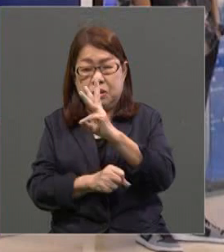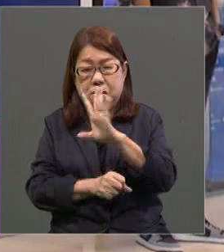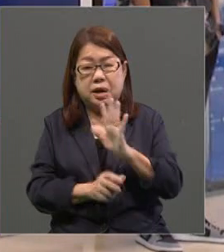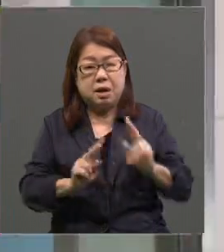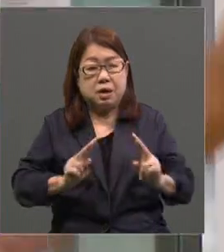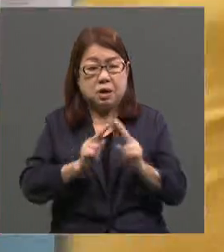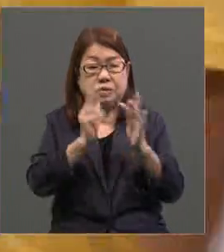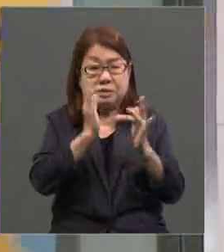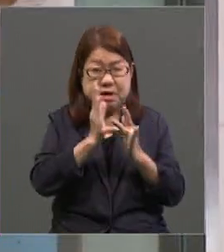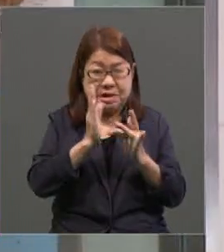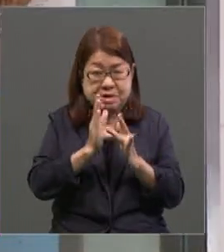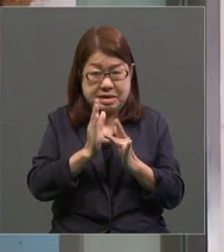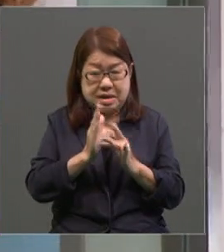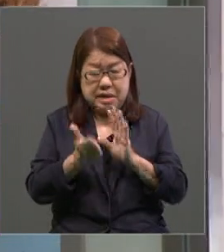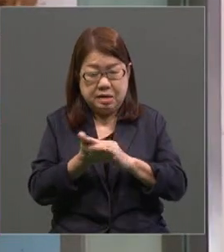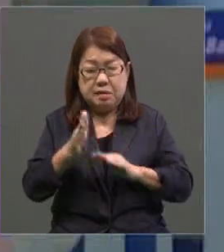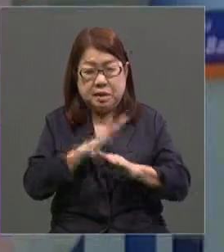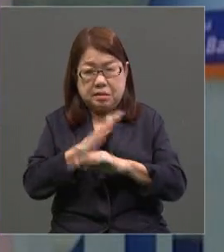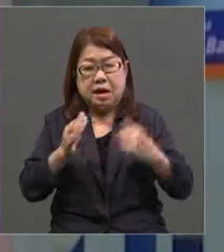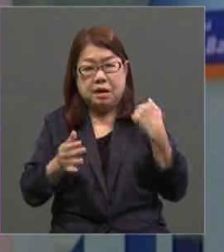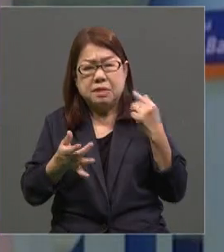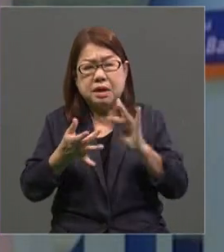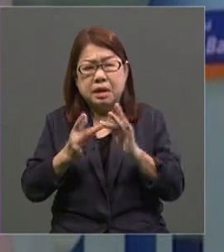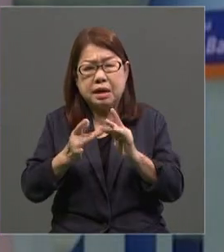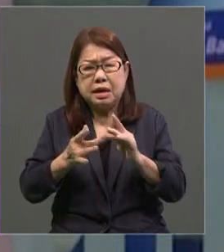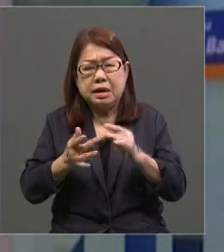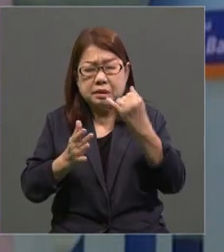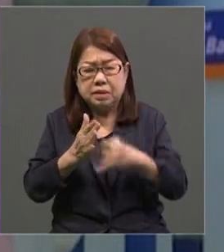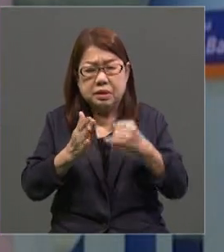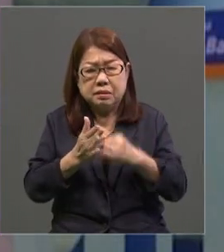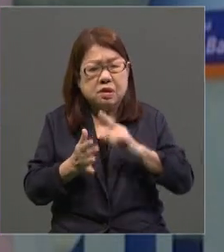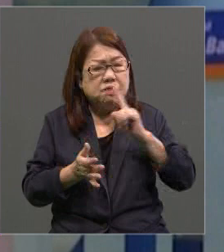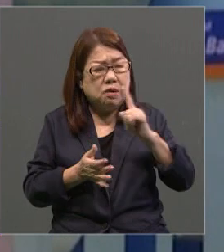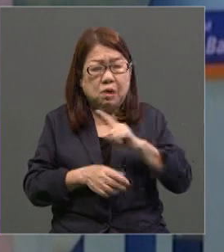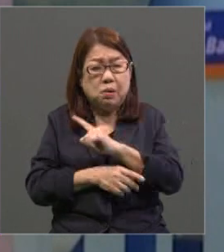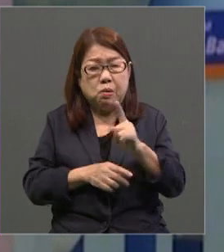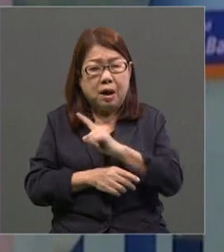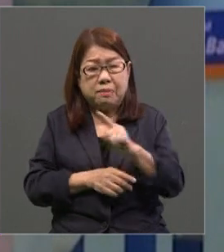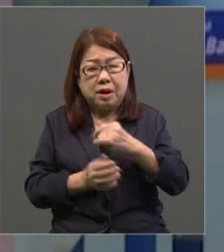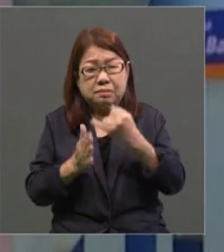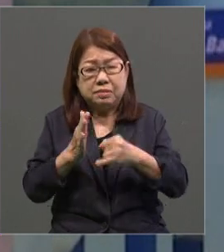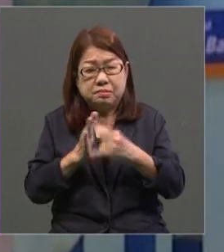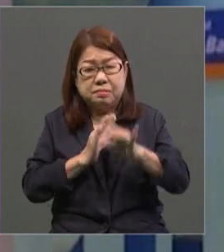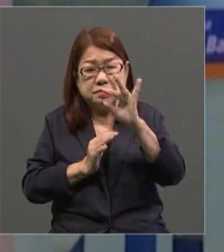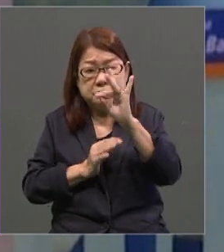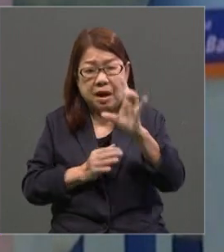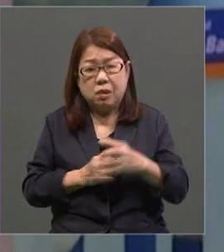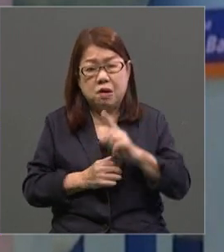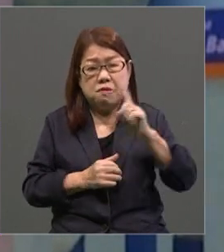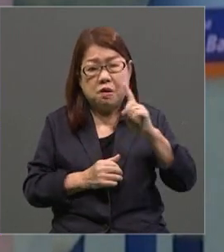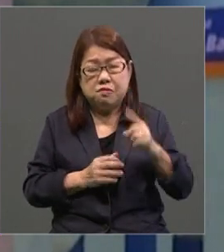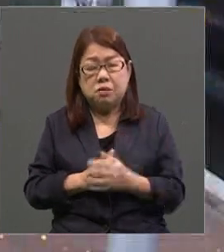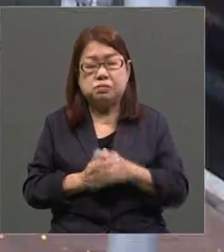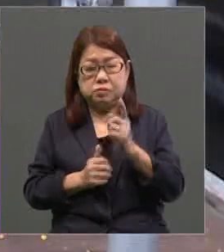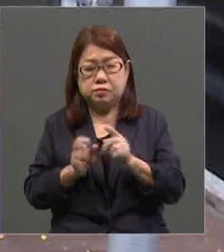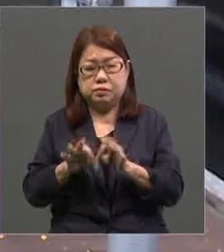ทัลเพื่อเศรษฐกิจและสังคมเนี่ยพบว่ามีคดีออนไลน์วันละ800คดีนะคะวันหนึ่งนะคะ800คดีเพราะฉะนั้